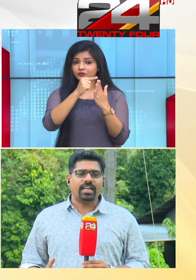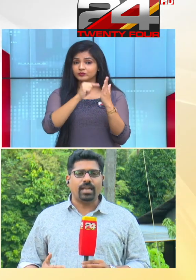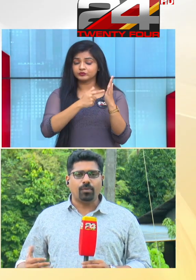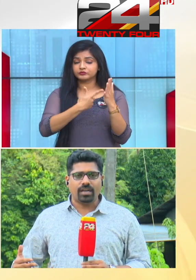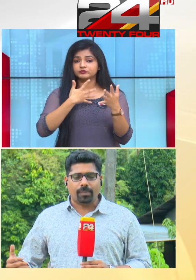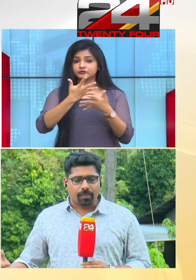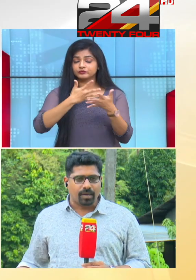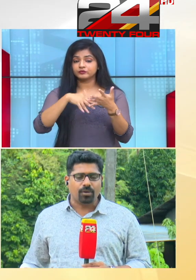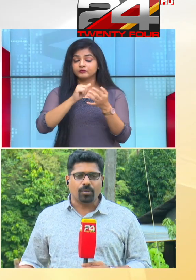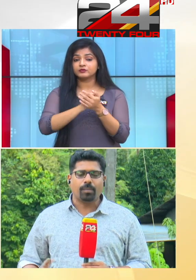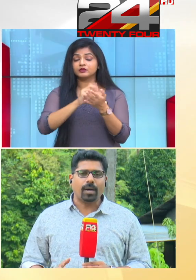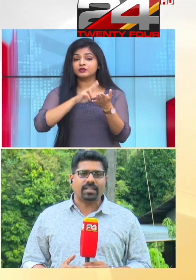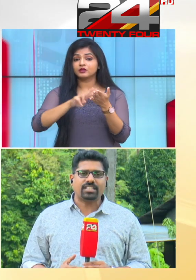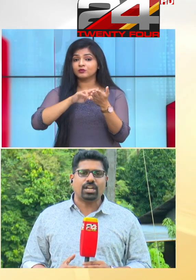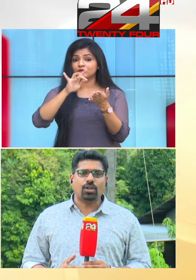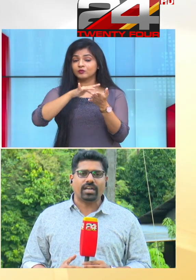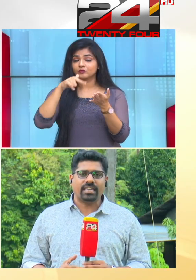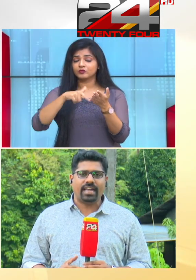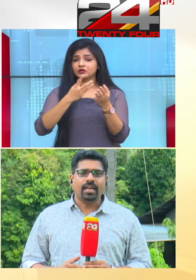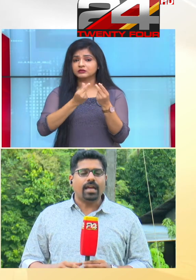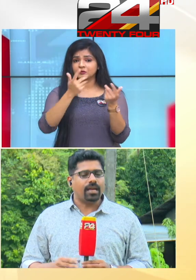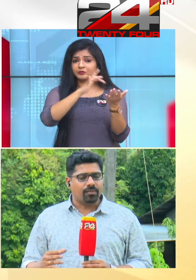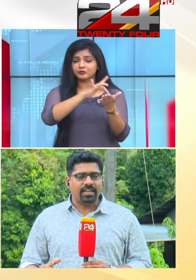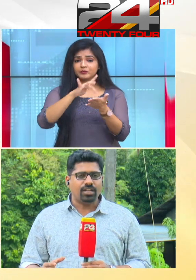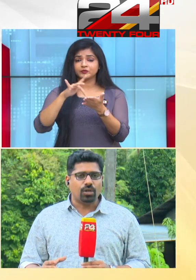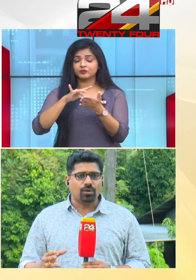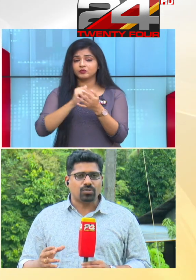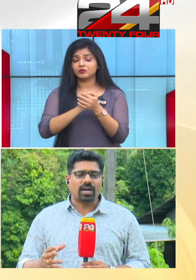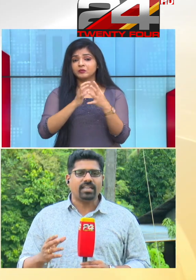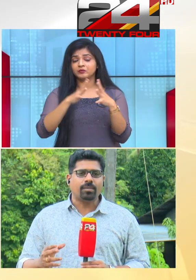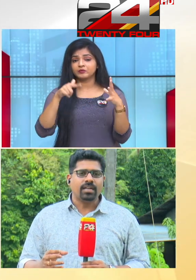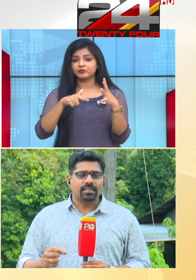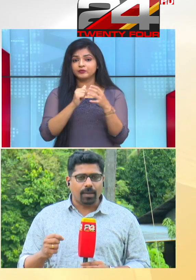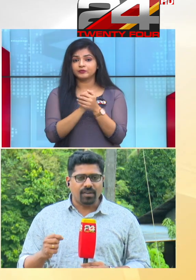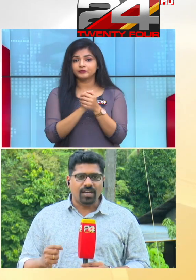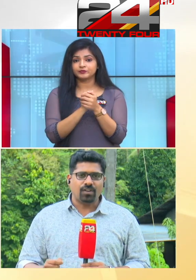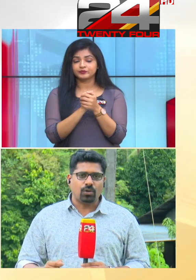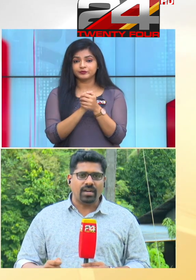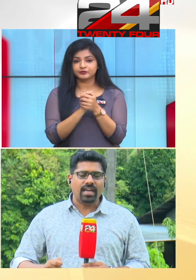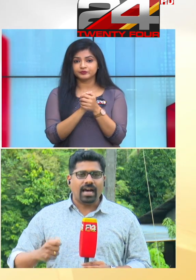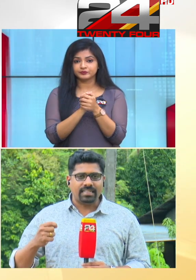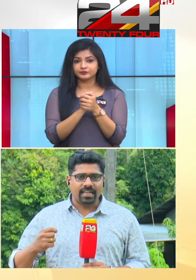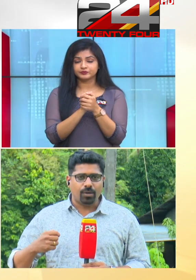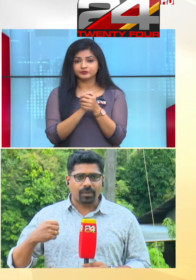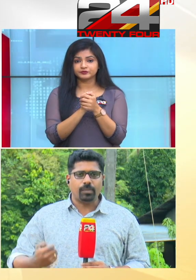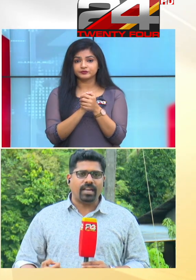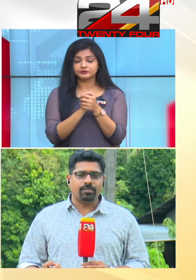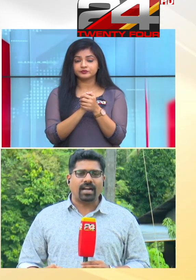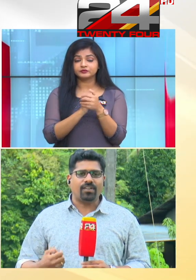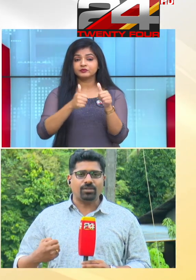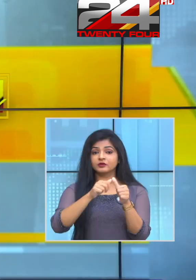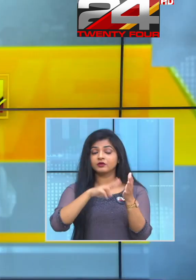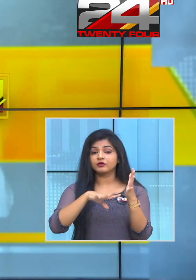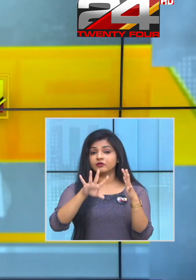അതുപോലെ തന്നെ നിലമ്പൂരിന്റെ ഒരു പ്രദേശങ്ങളിലൊക്കെ തന്നെ വലിയ രീതിയിലുള്ള ഒരു വിപിൻ സി വിജയനാണ് മലപ്പുറത്ത് നിന്ന് വിവരങ്ങൾ നൽകിക്കൊണ്ടിരിക്കുന്നത്. അൻവറിന്റെ